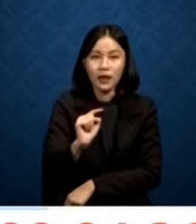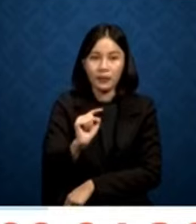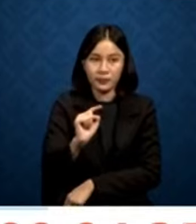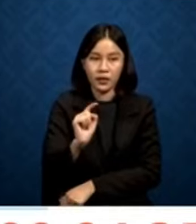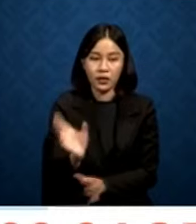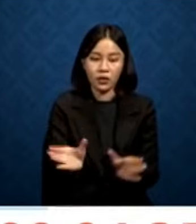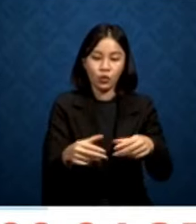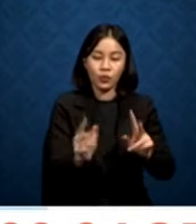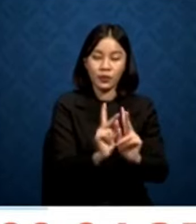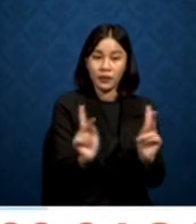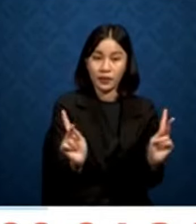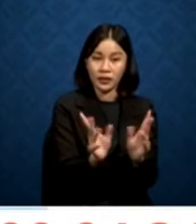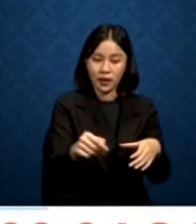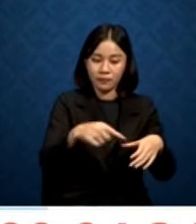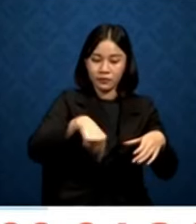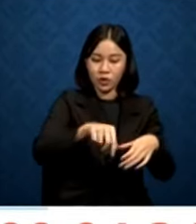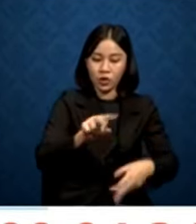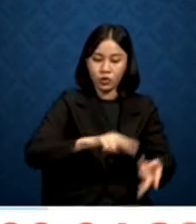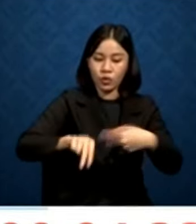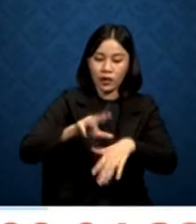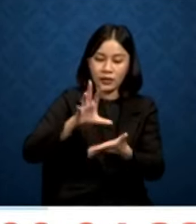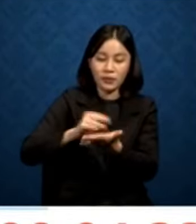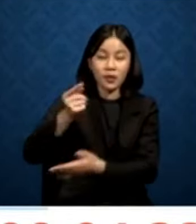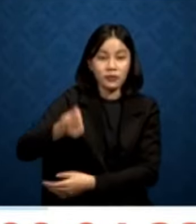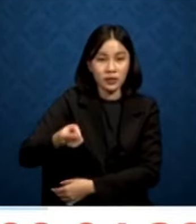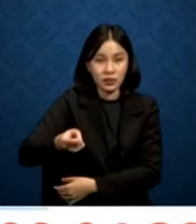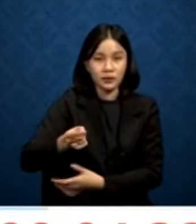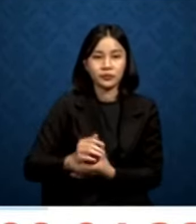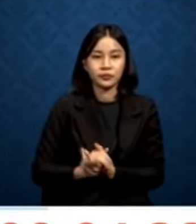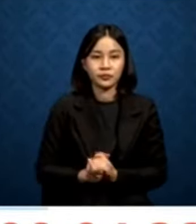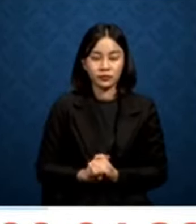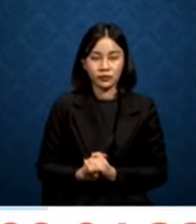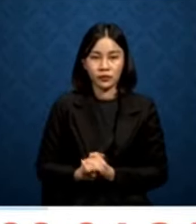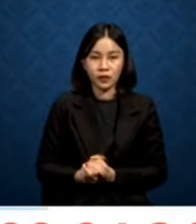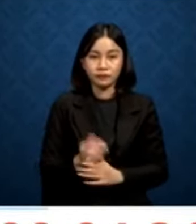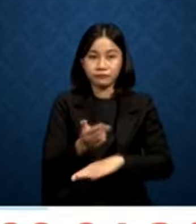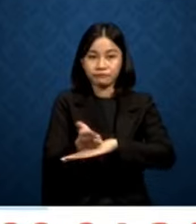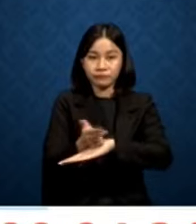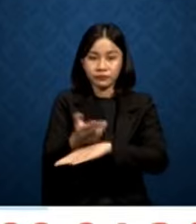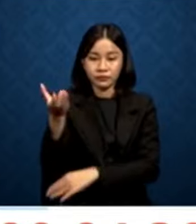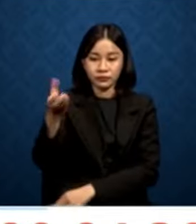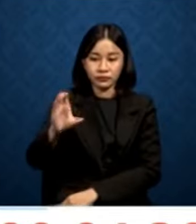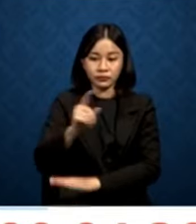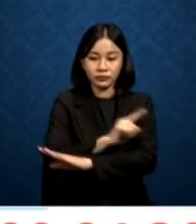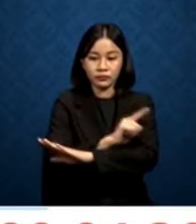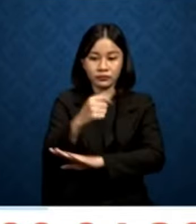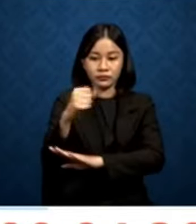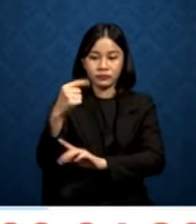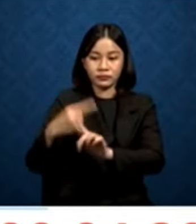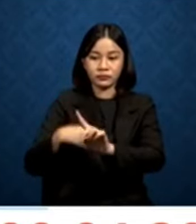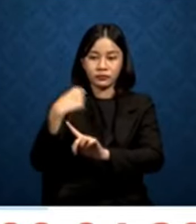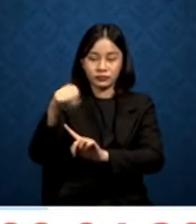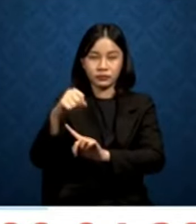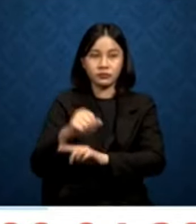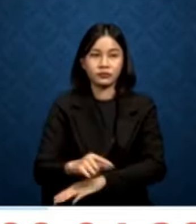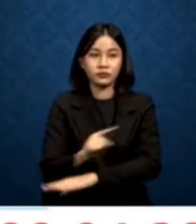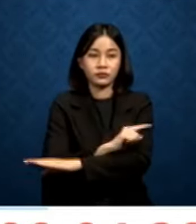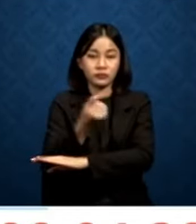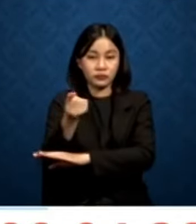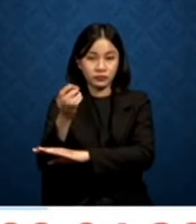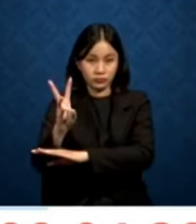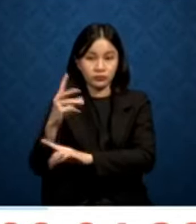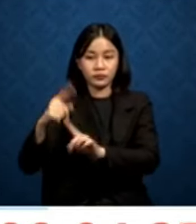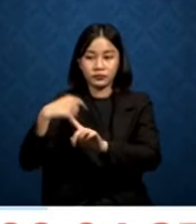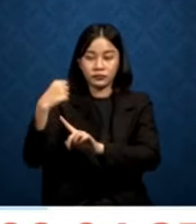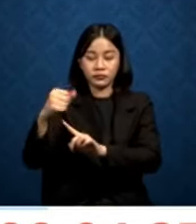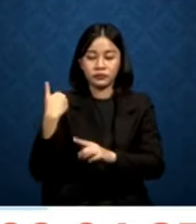ั้งคณะกรรมการขึมาตัวสอบขอเทจจิงซึ่งคลิปปรากฏวัที่ 10ัลาคมใวนท 16 ตัราคมมี